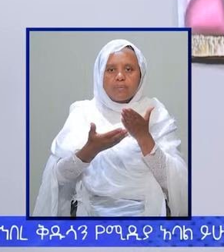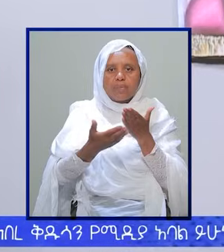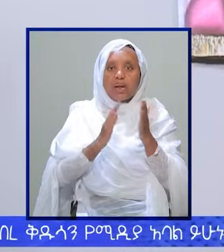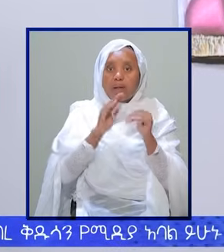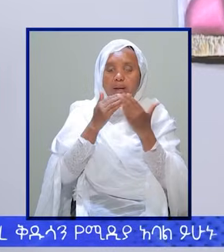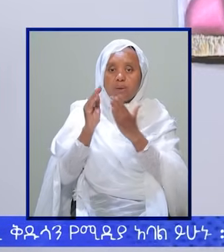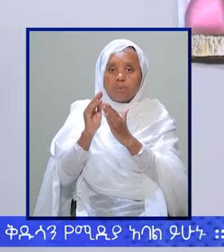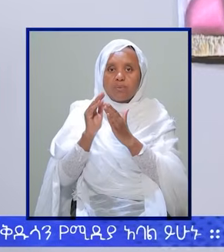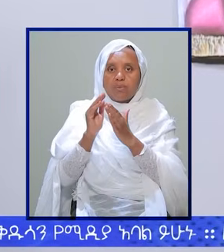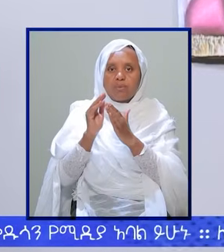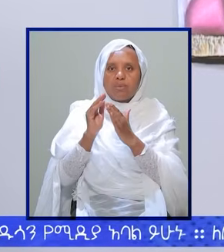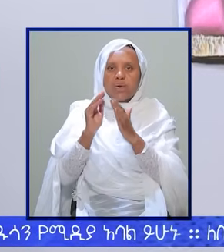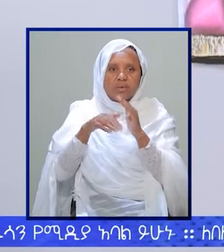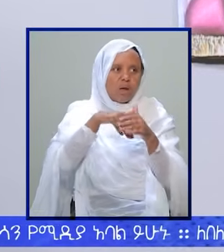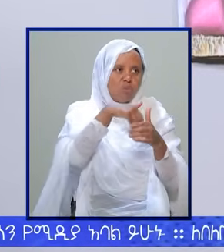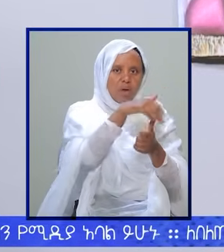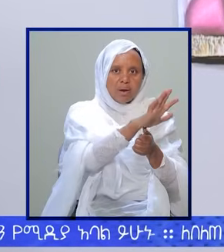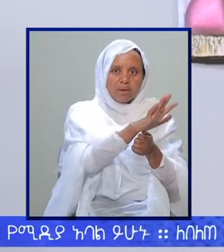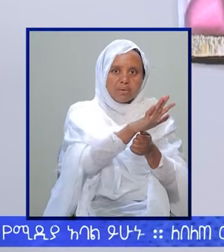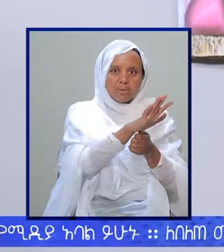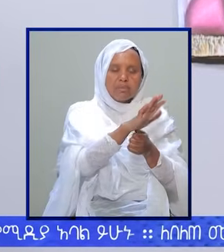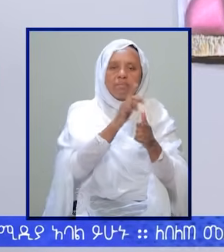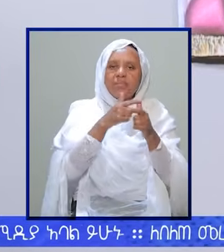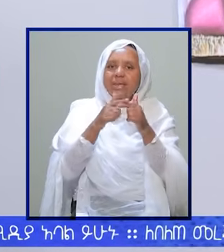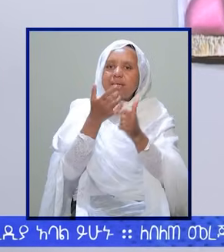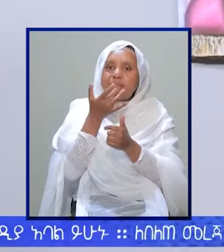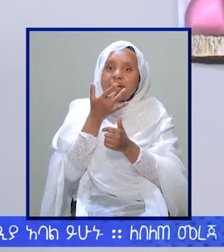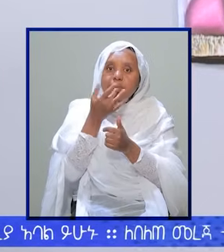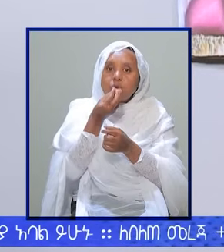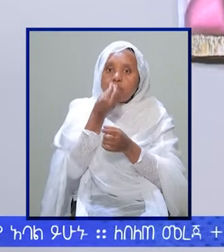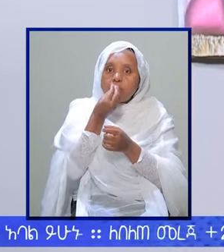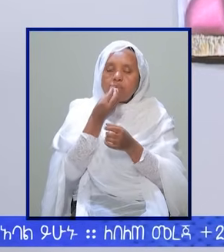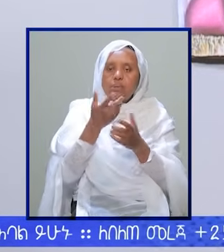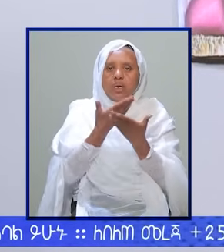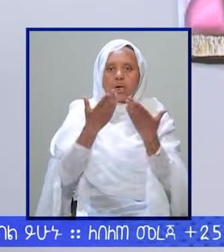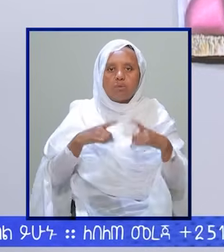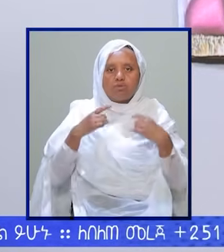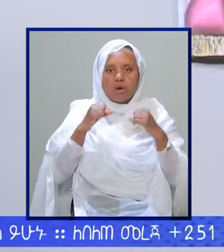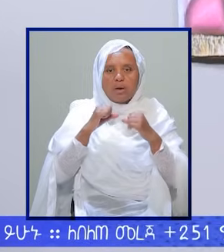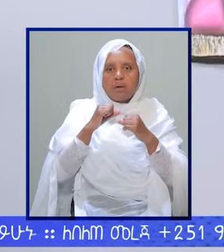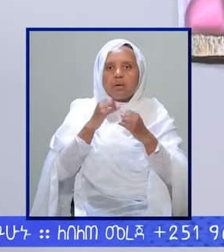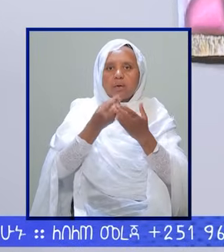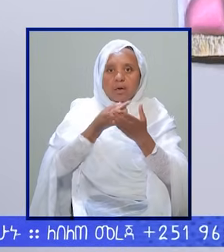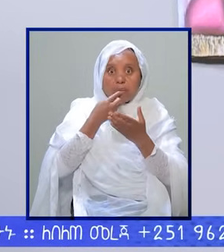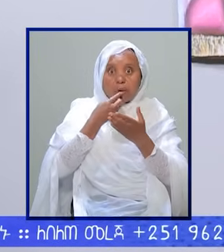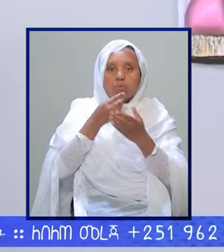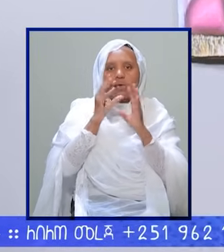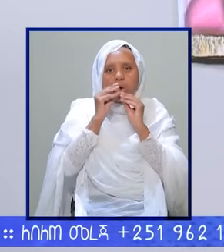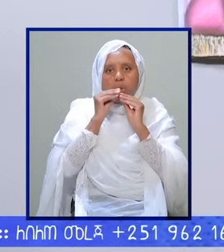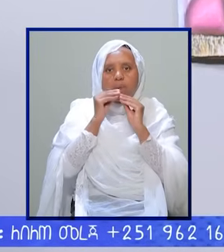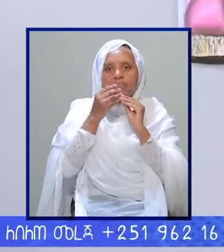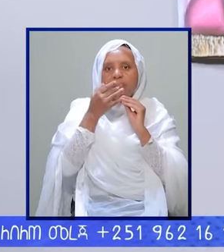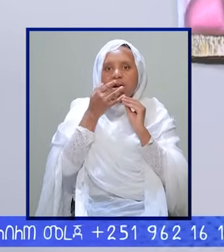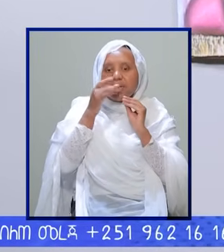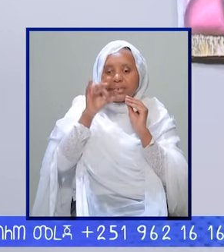ላጠቃለው በዛ ኮደደጅ እንወጣለን እንግዲህ ምን ቀምሰው ነገር ይኖራል ማለት ነው እንግዲህ ምንድነው የተቀበልነው ስጋው ወደሙ ስናወራ ስንናገር